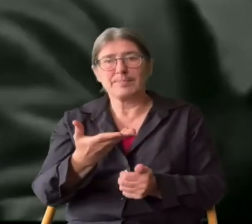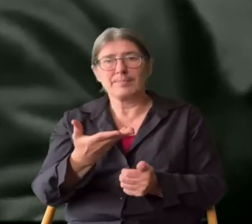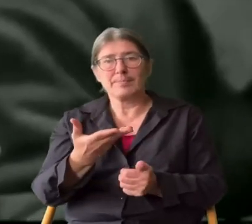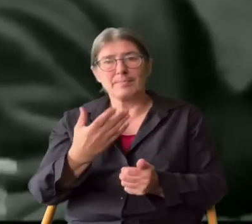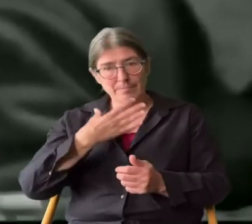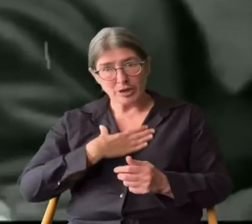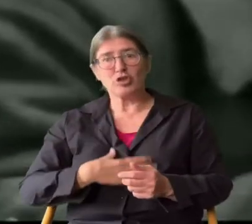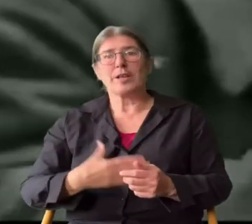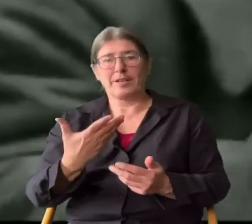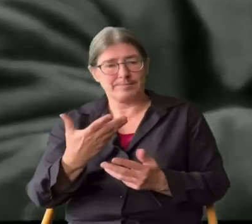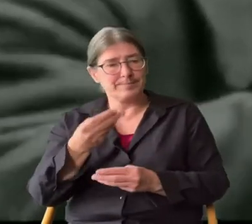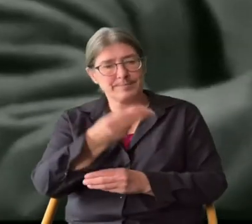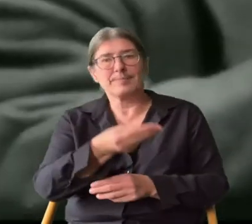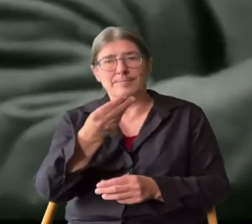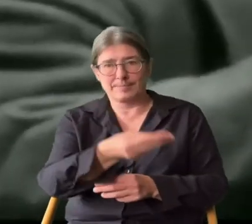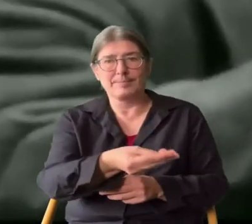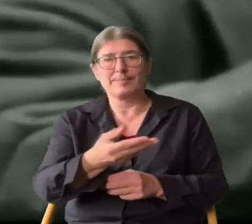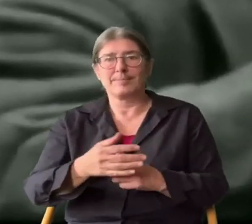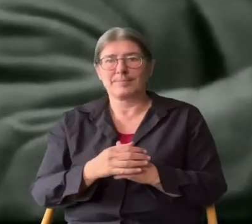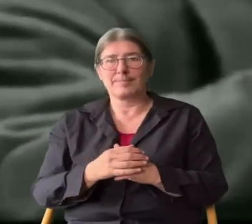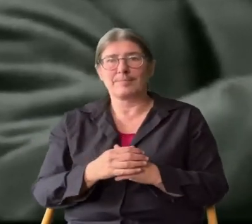Momente der Menschlichkeit.